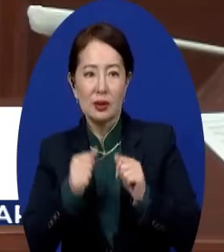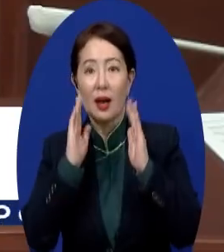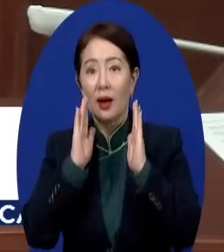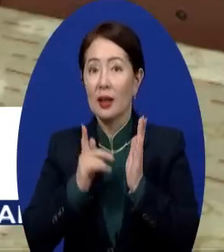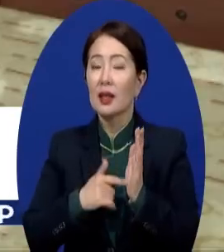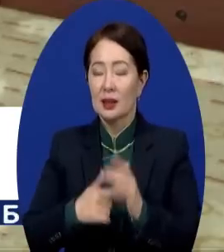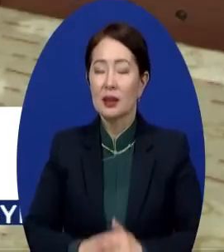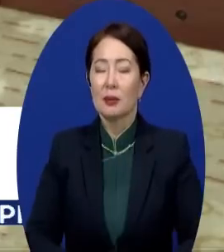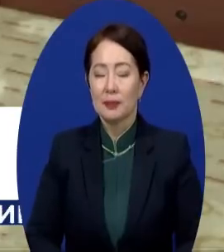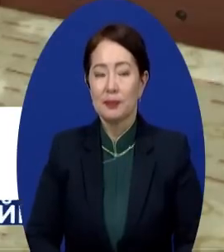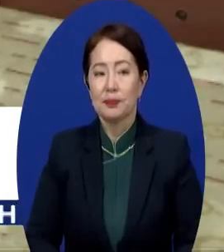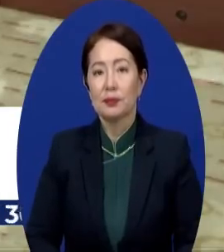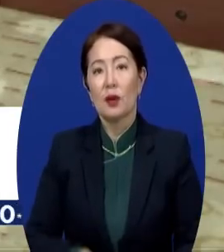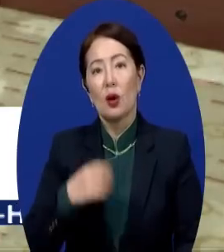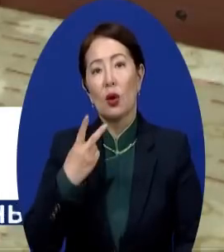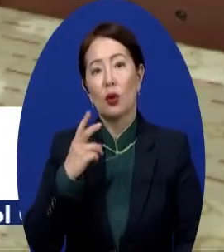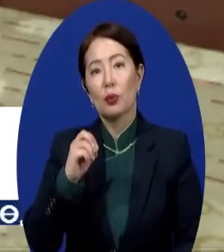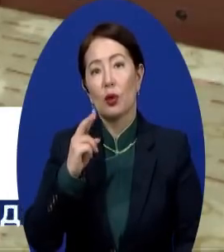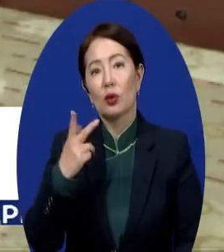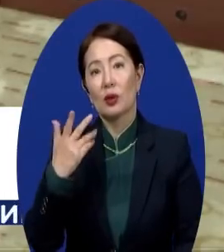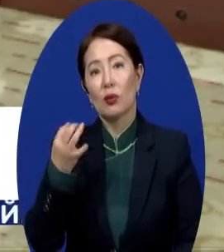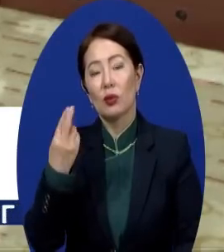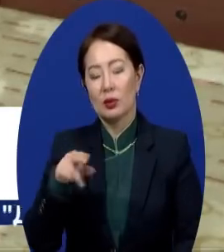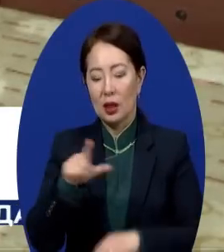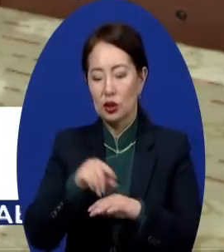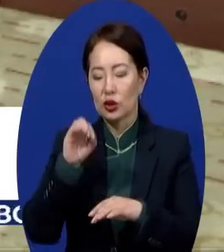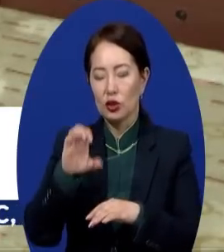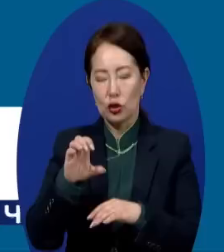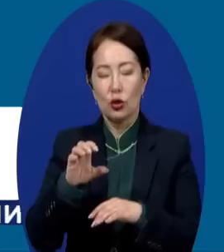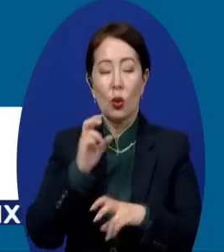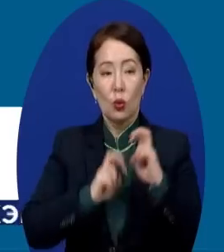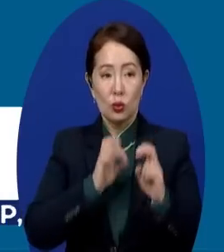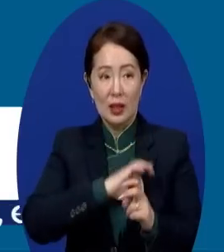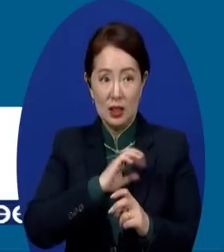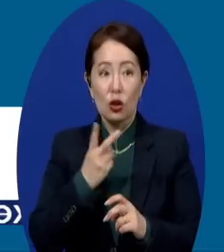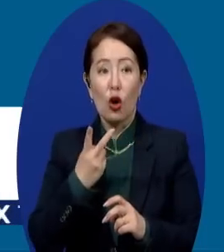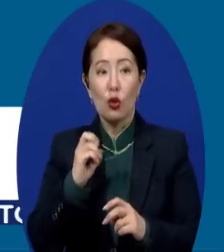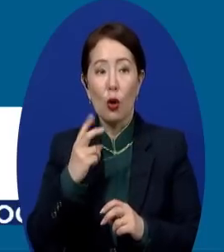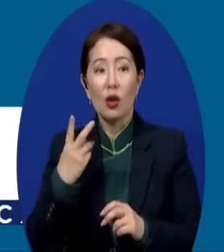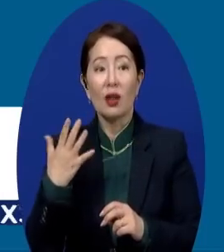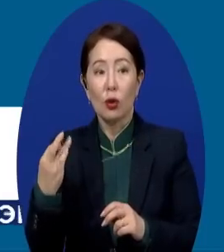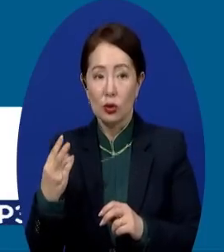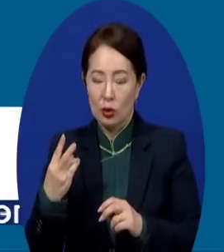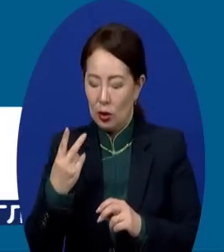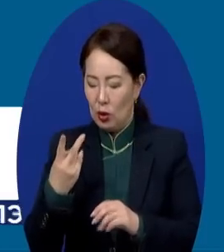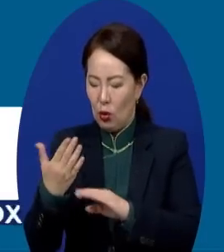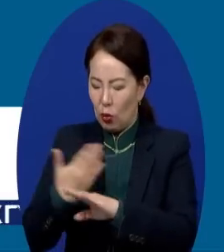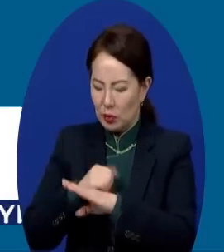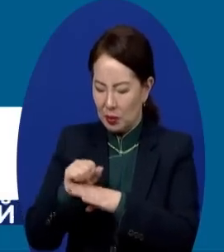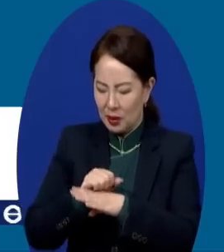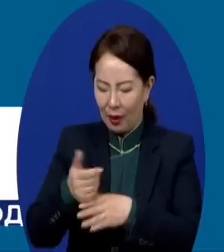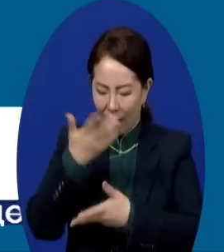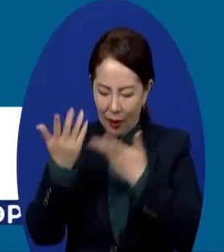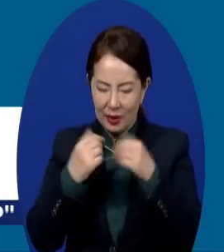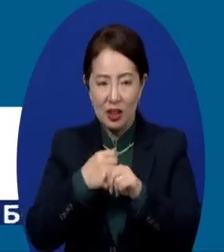байна. 2025 онд газрын тосны боловсруулах үйлдвэр ашиглалтанд орно. Үүнээс өмнө түүхийдэ бэлтгэх, хайгуулын ажил эхлүүлж, нөөцөө